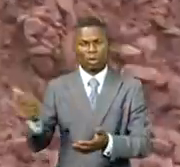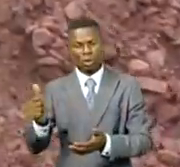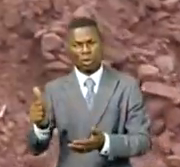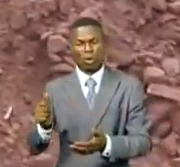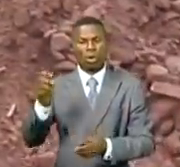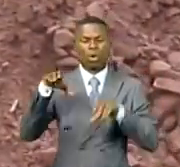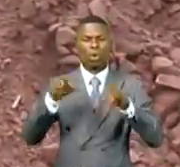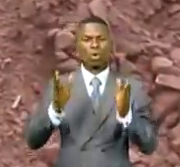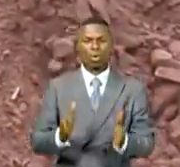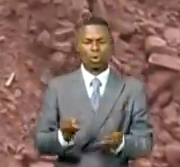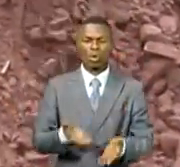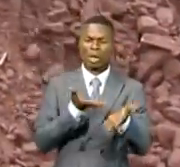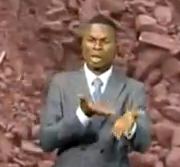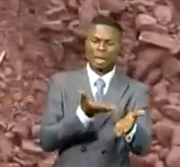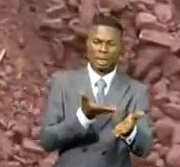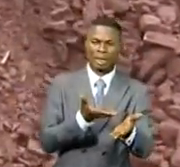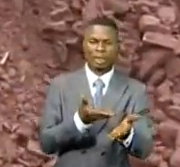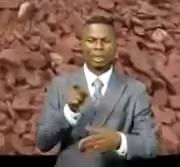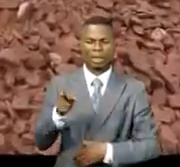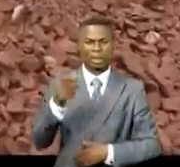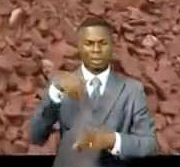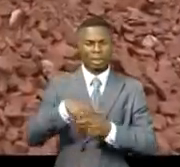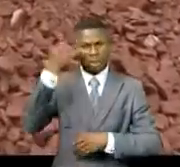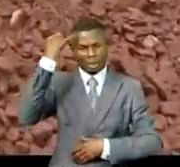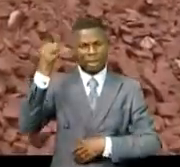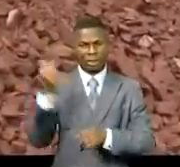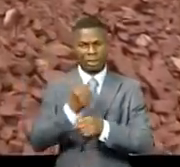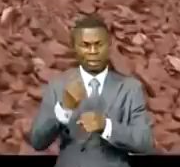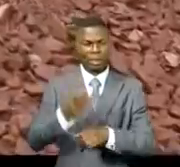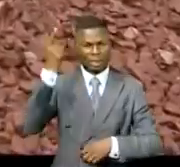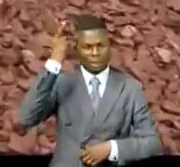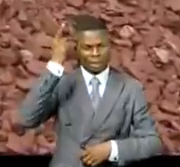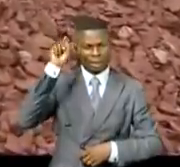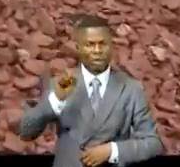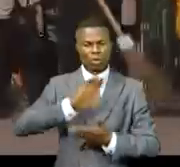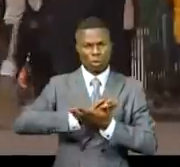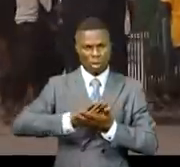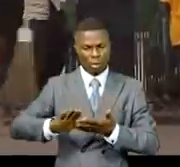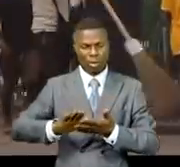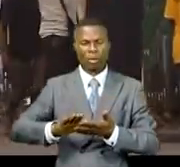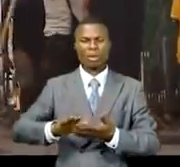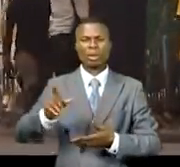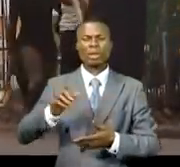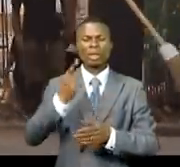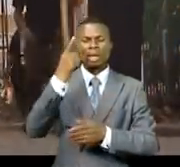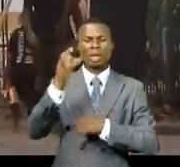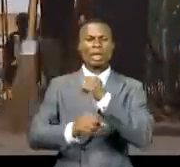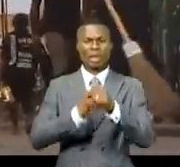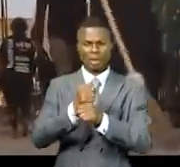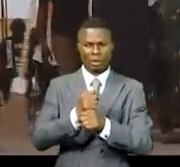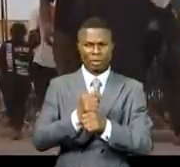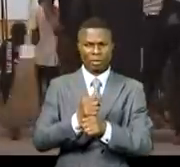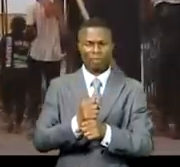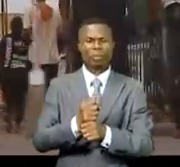compatriotes apportent leur pierre à l'édifice dans le cadre de l'opération Kin Propre lancée par le chef de l'État il y a une année, mais qui peine